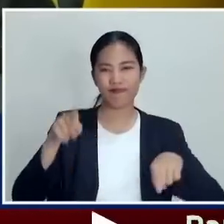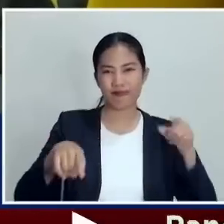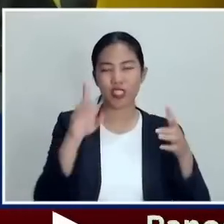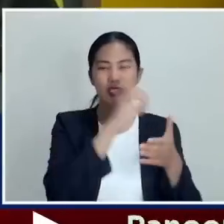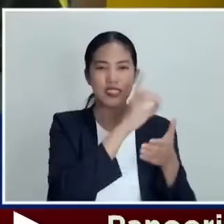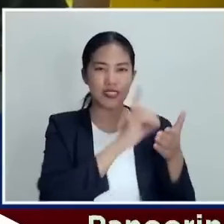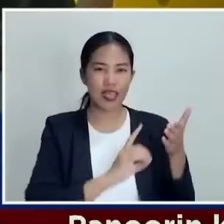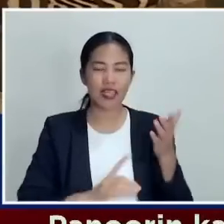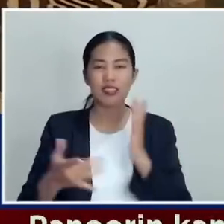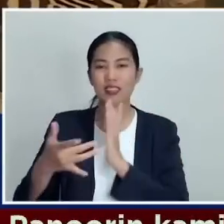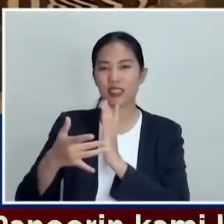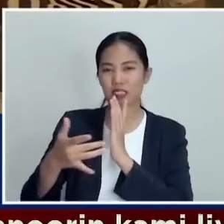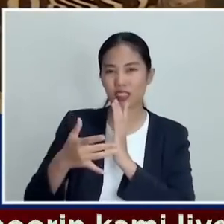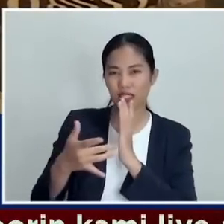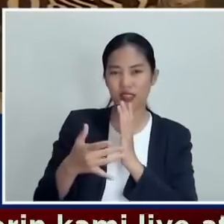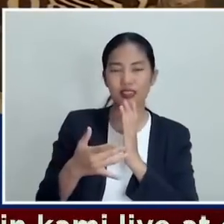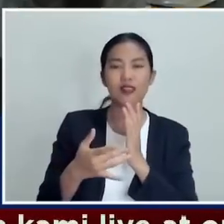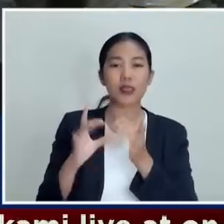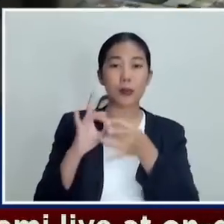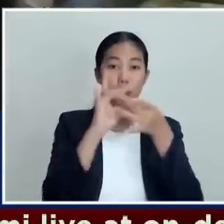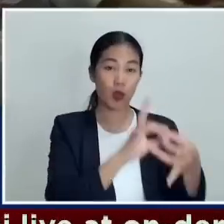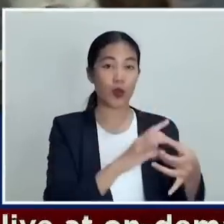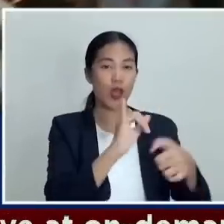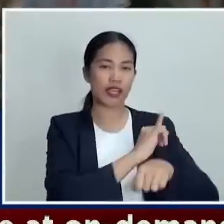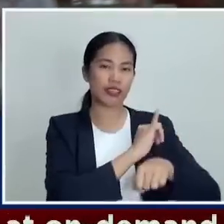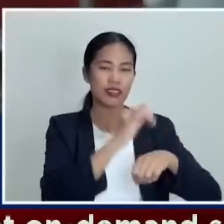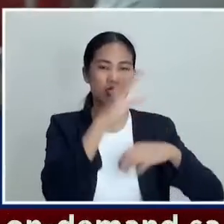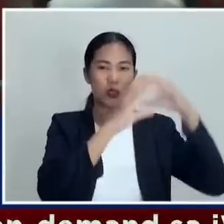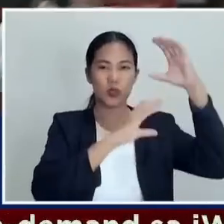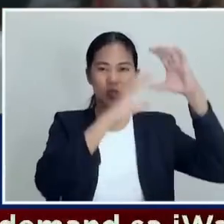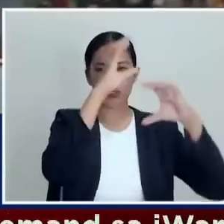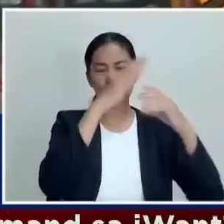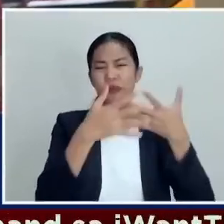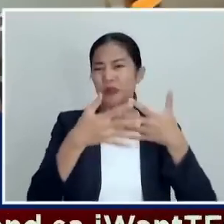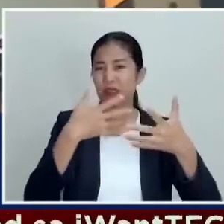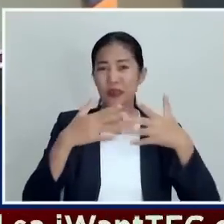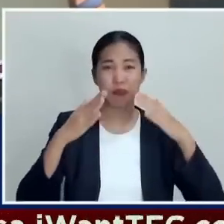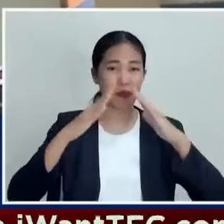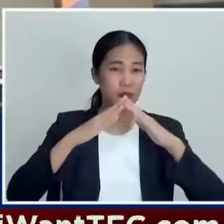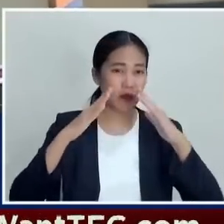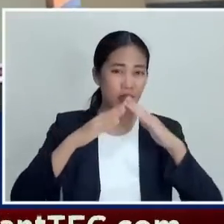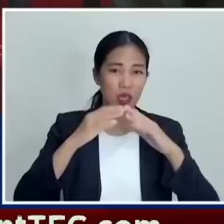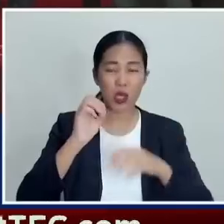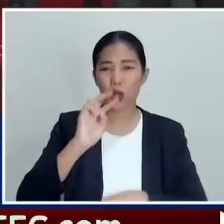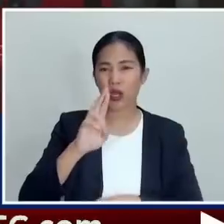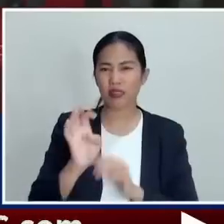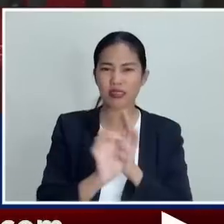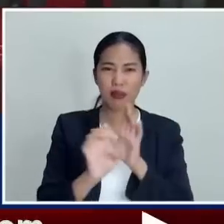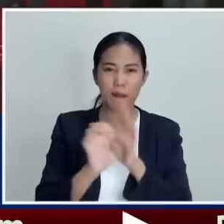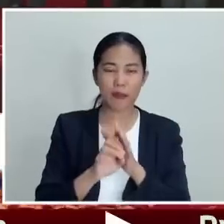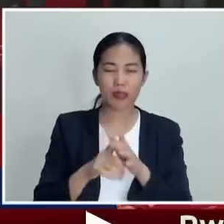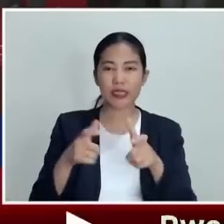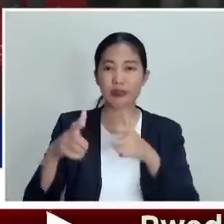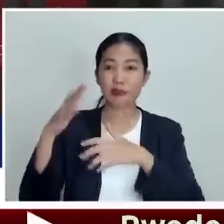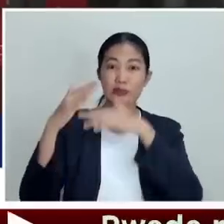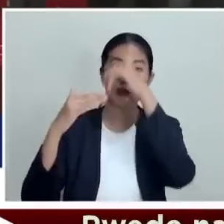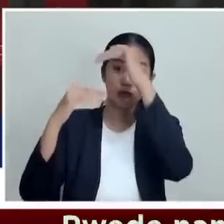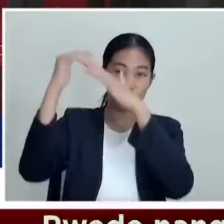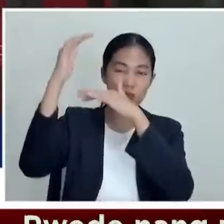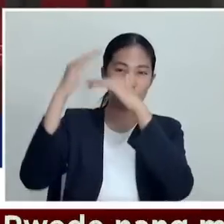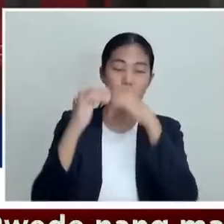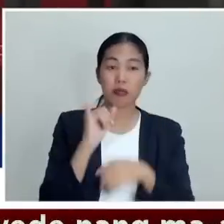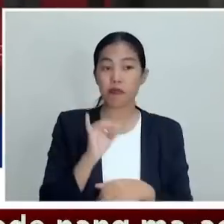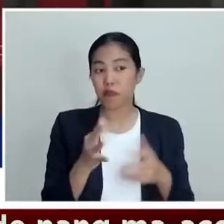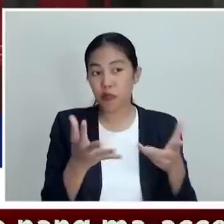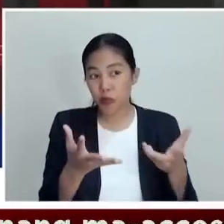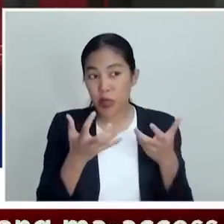ng konstruksyon, mapabahay man o malalaking gusali. If you're planning to build a house, you can source our materials here. If you don't